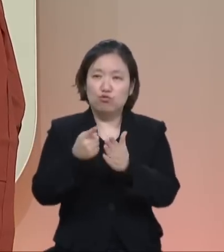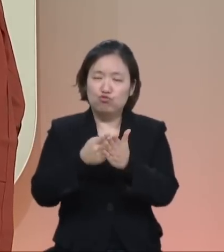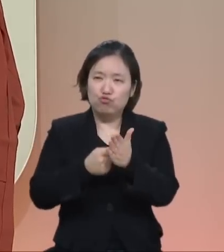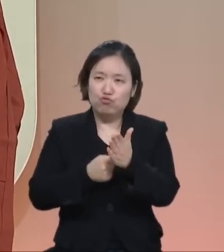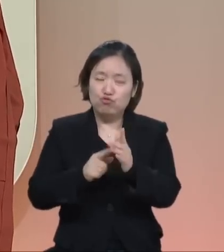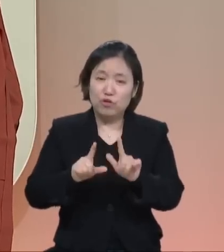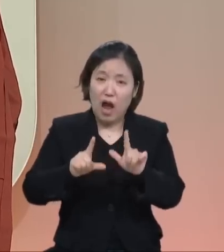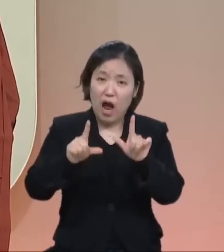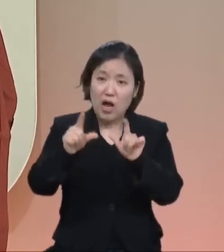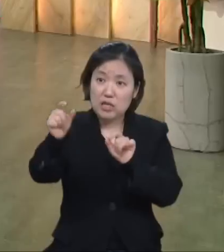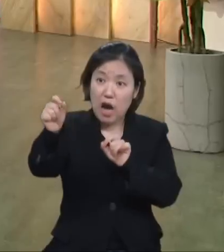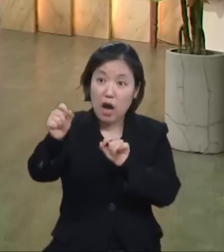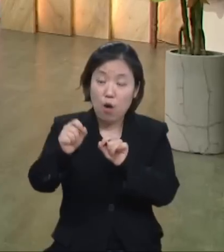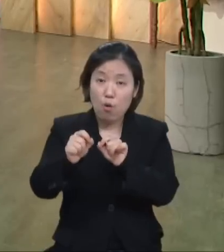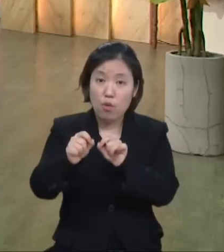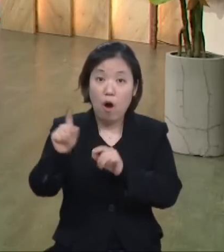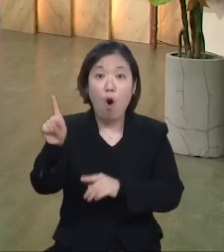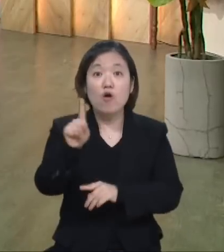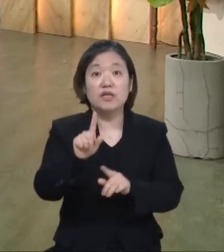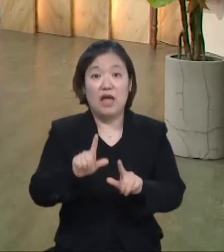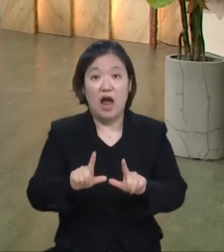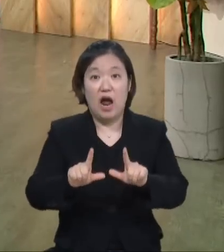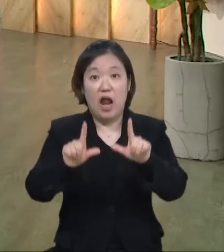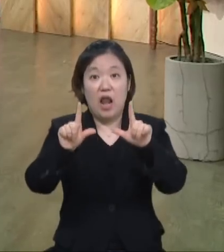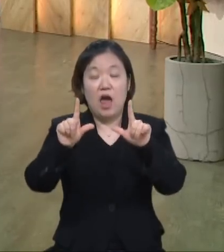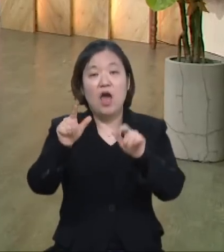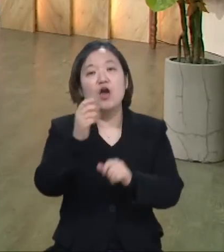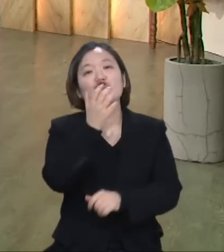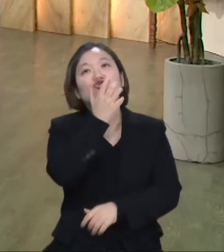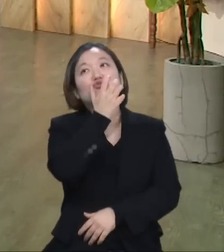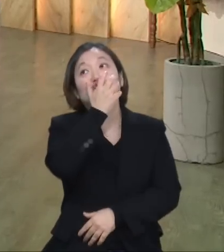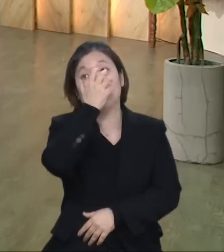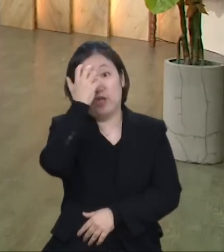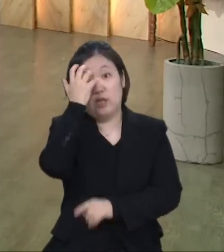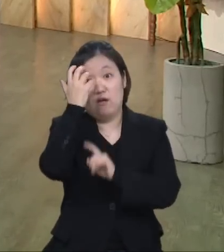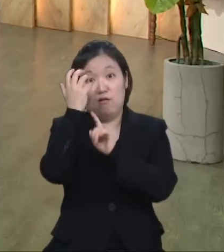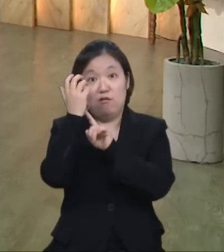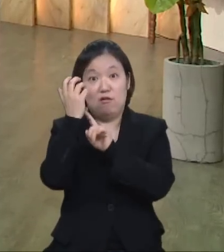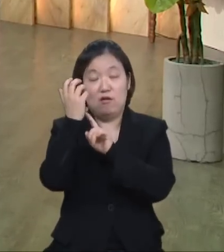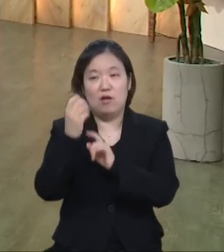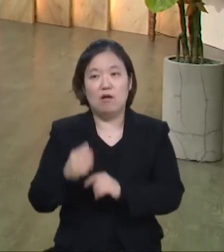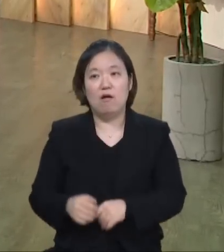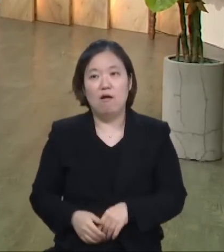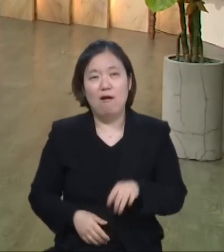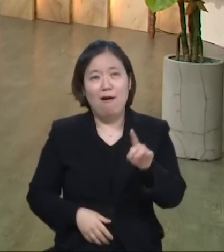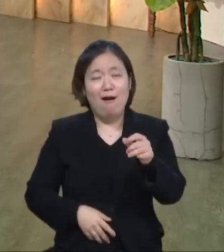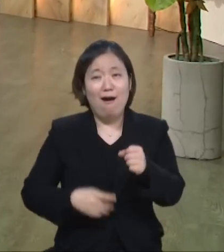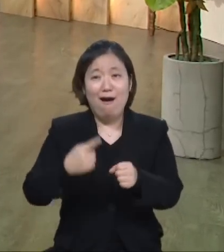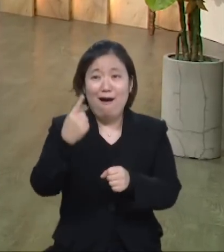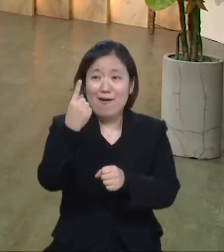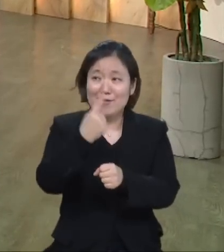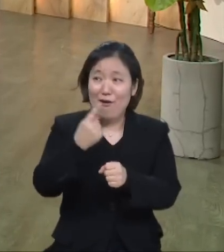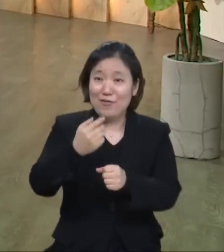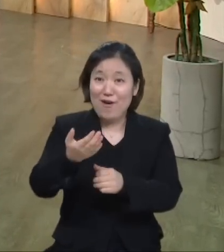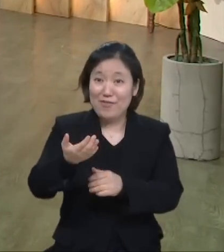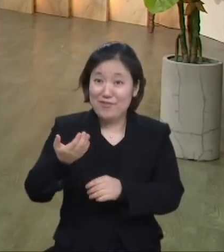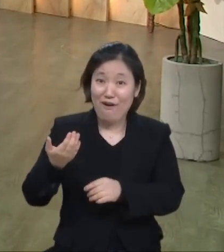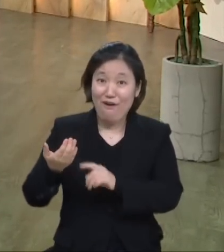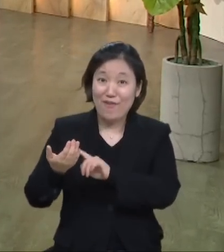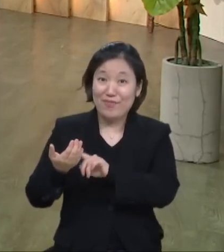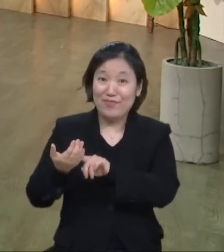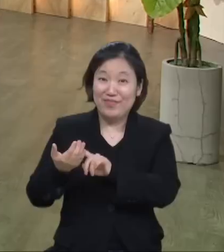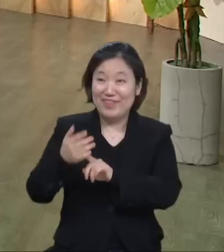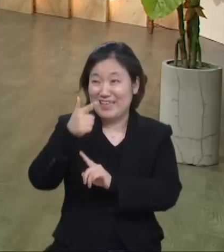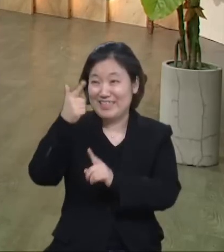이제 눈앞에 두고 홀연히 꿈을 꿉니다 마치 천년 전에 큰스님들이 모아놓은